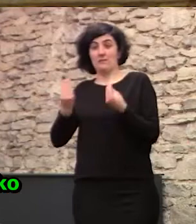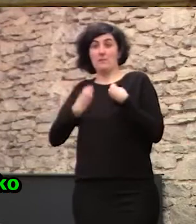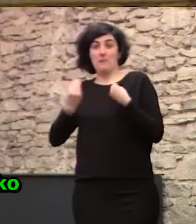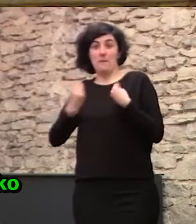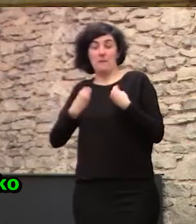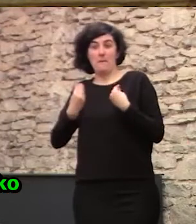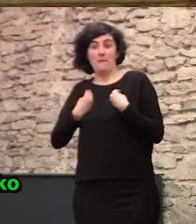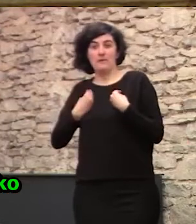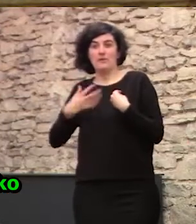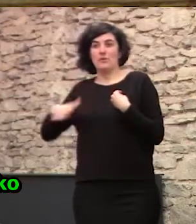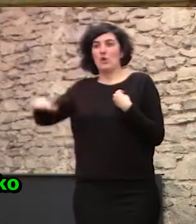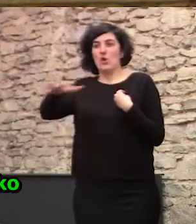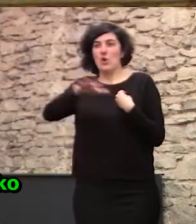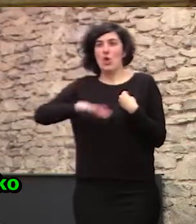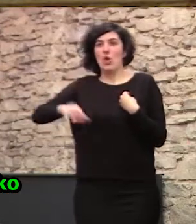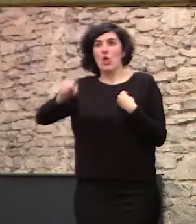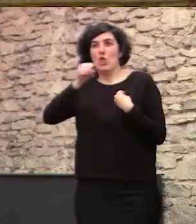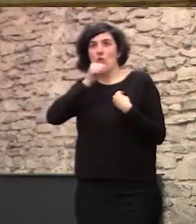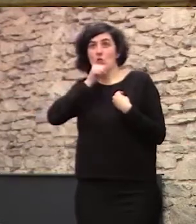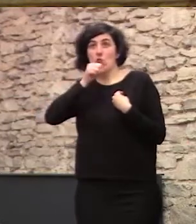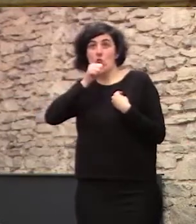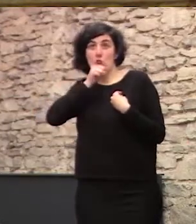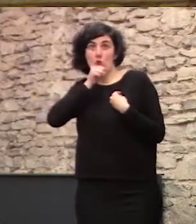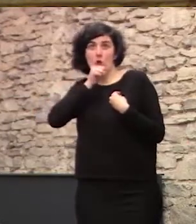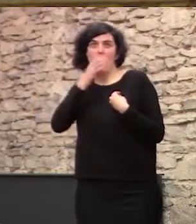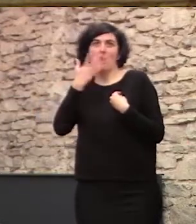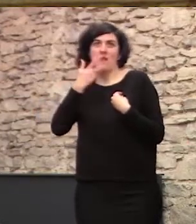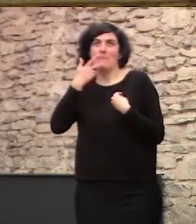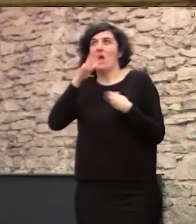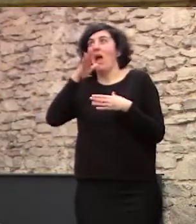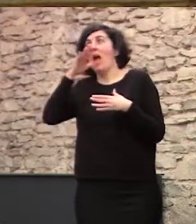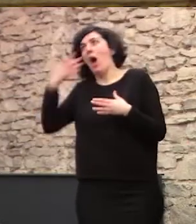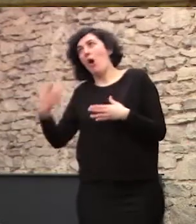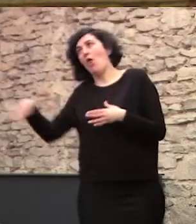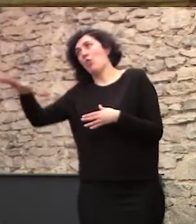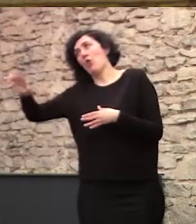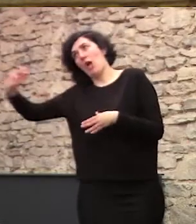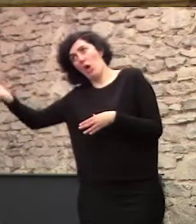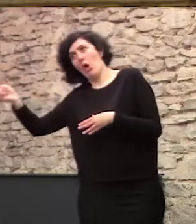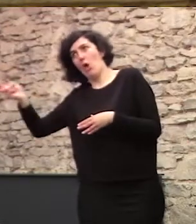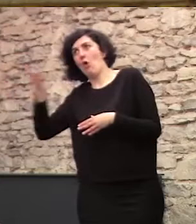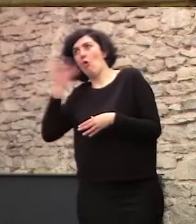eta ezagotu dala alde zarraza parteko Gaztizko auzoren bat.